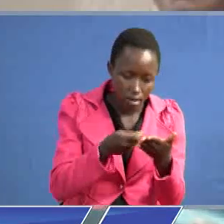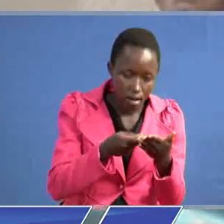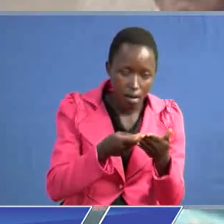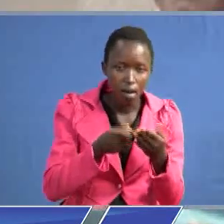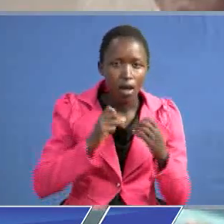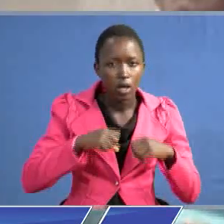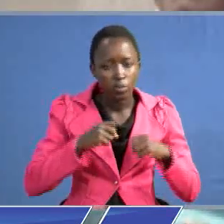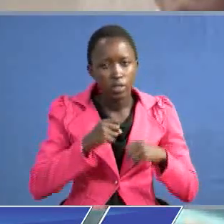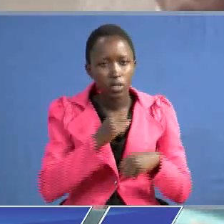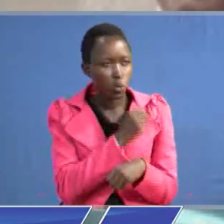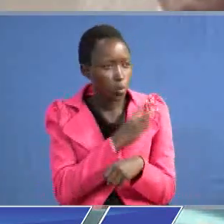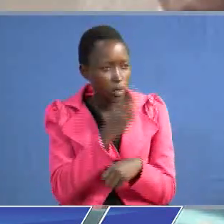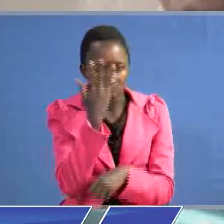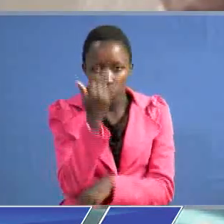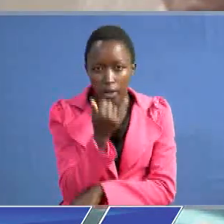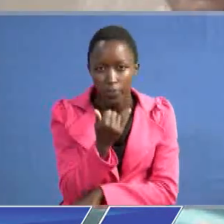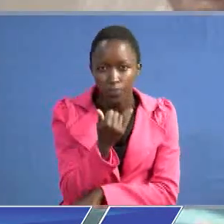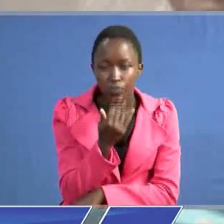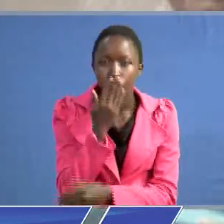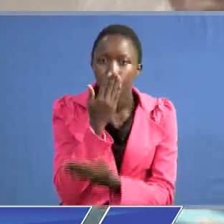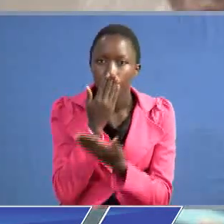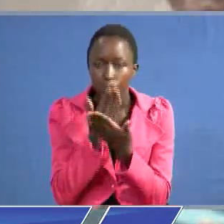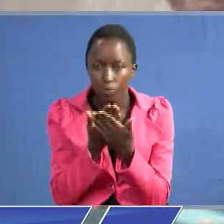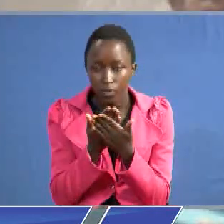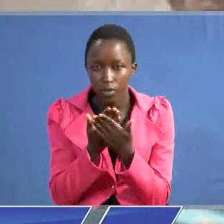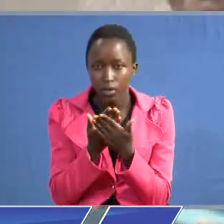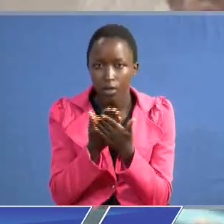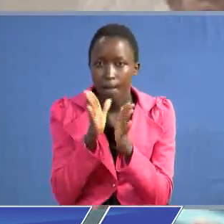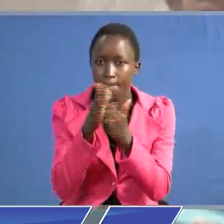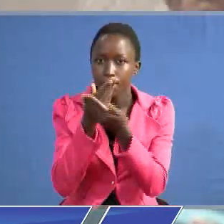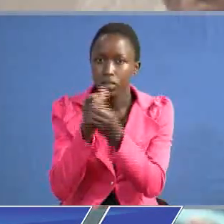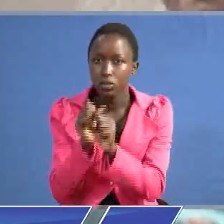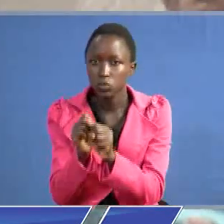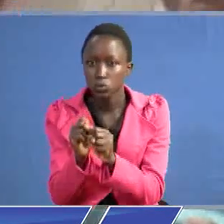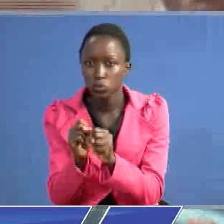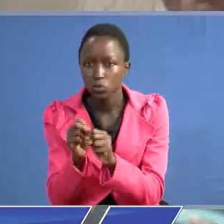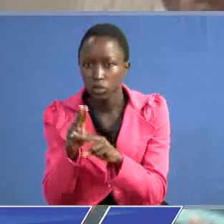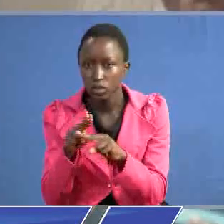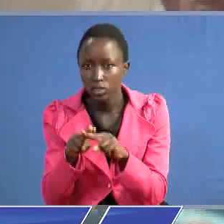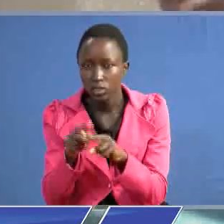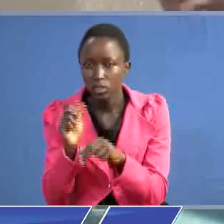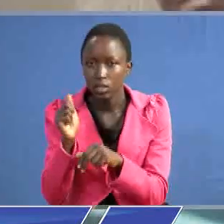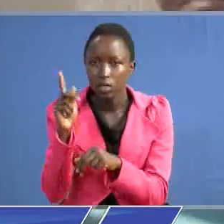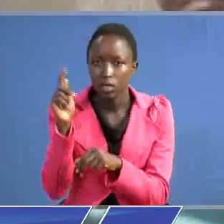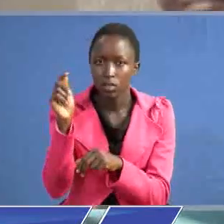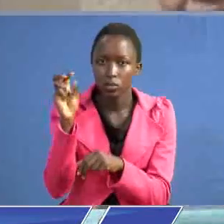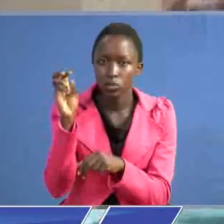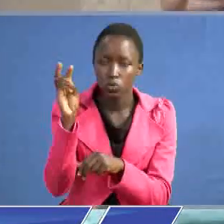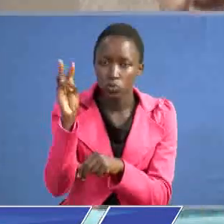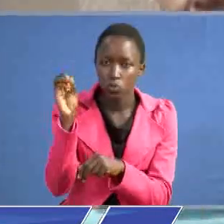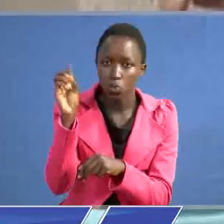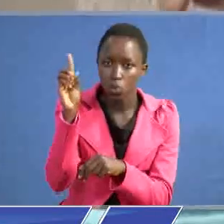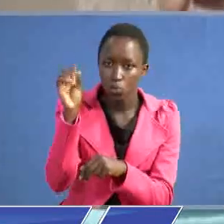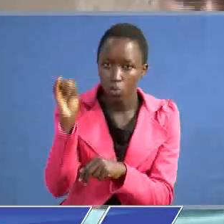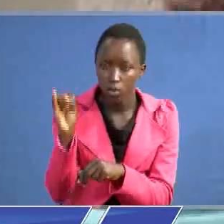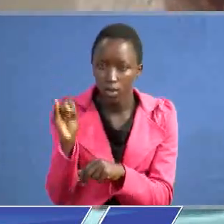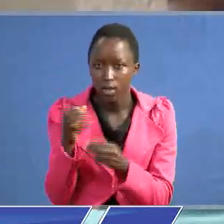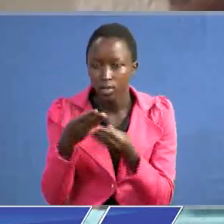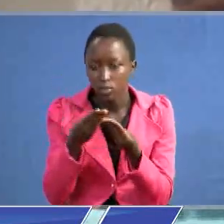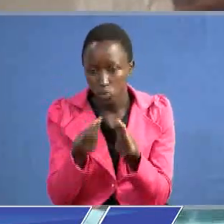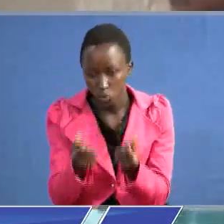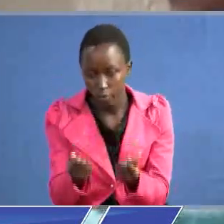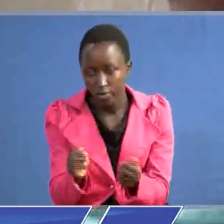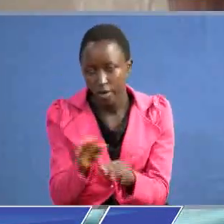nini? Nashukuru Rais wa Jamhuri ya Kenya, watakaa na Mheshimiwa Atwoli na Council of Governors wasuluhishe